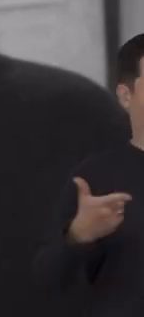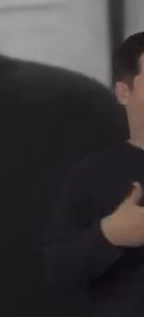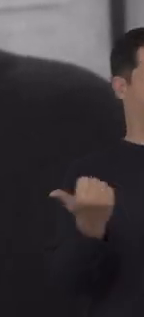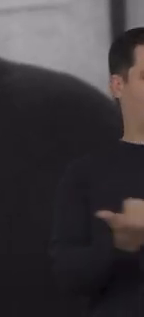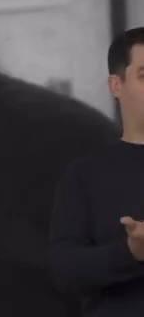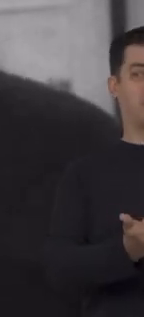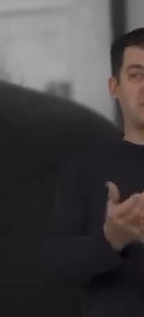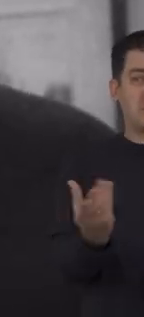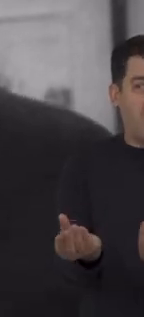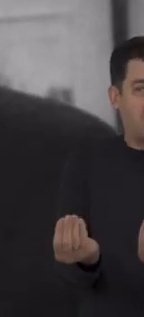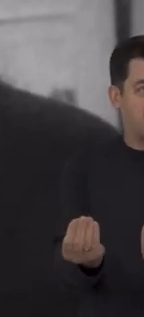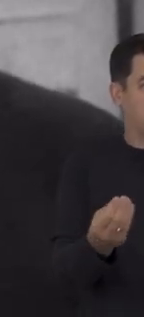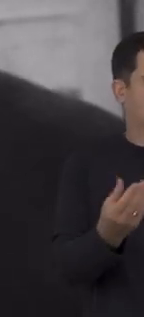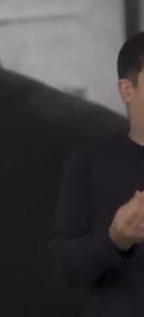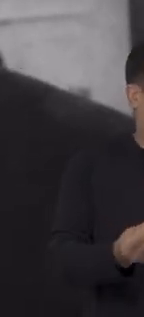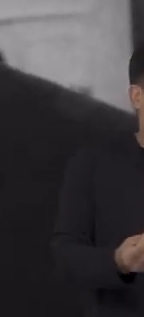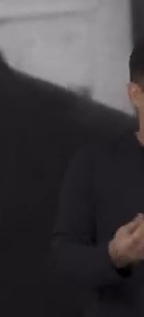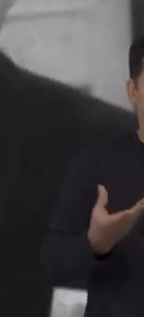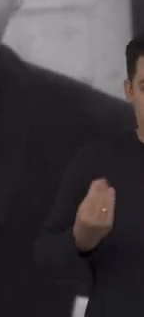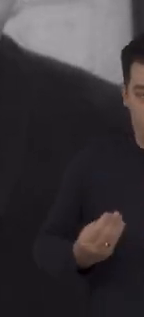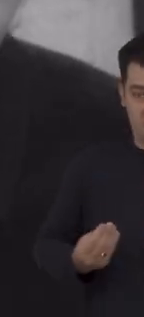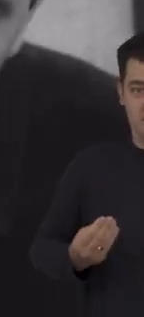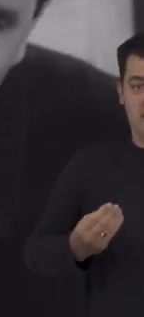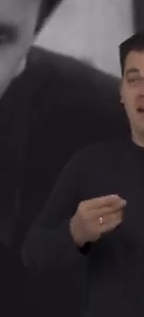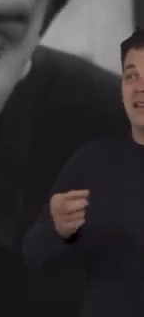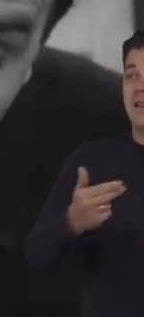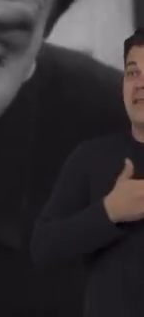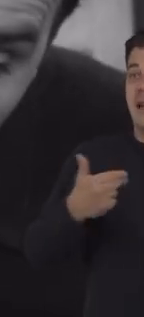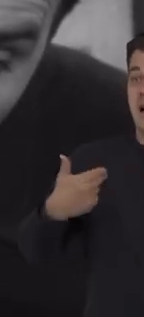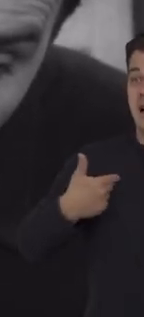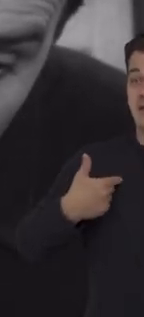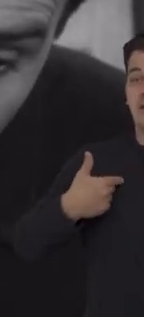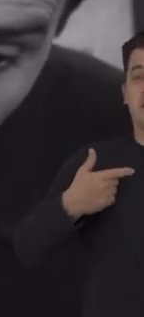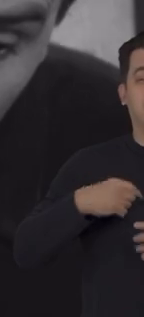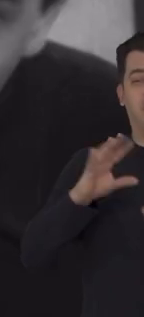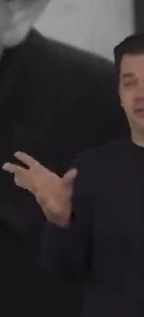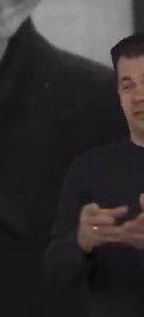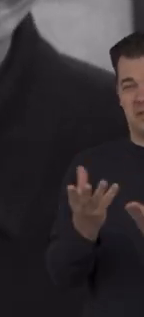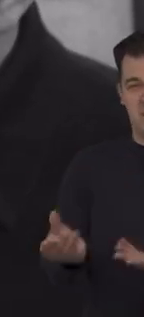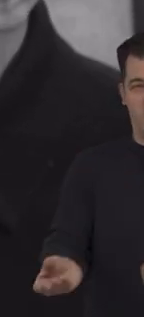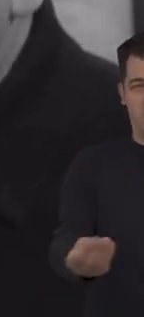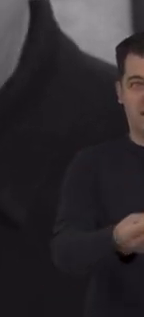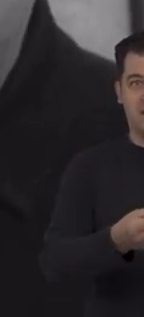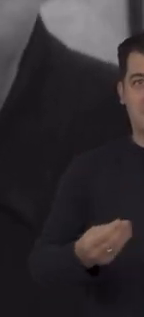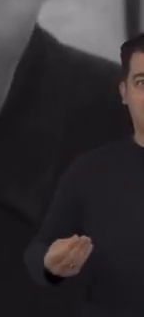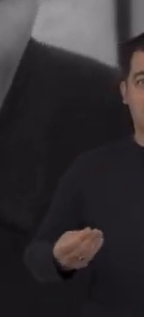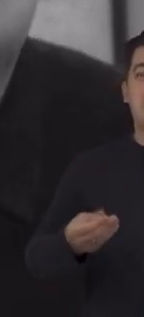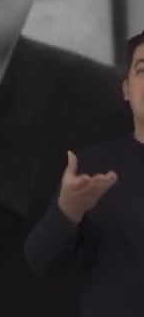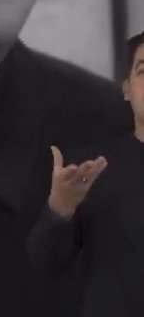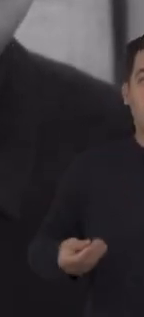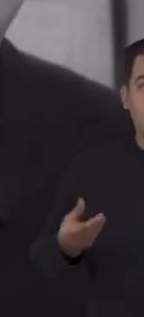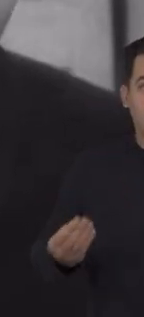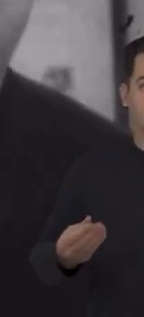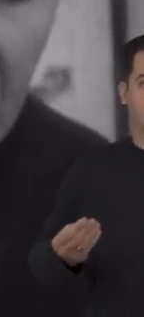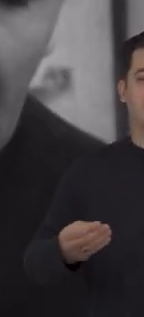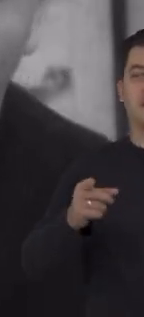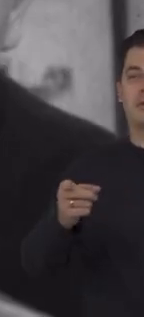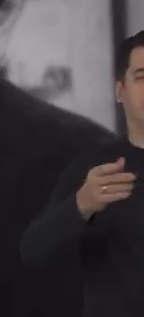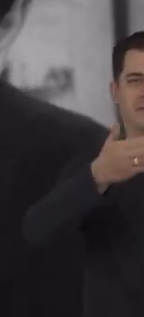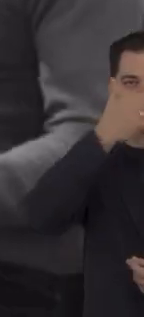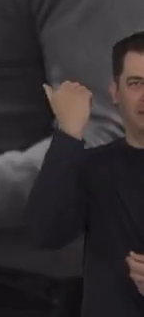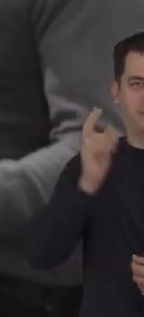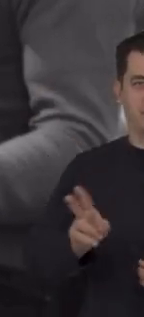Zmokłeś ty, zmokłem ja, zmokły na szerach kaski. Zmokły pan, to chybie, ty mi